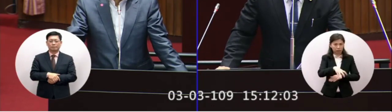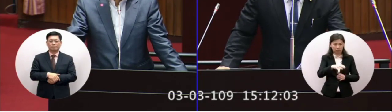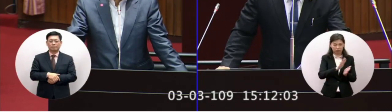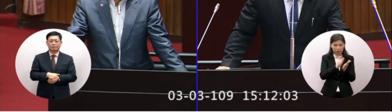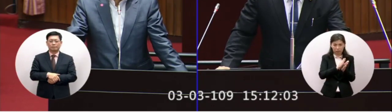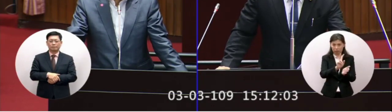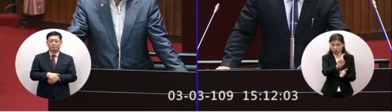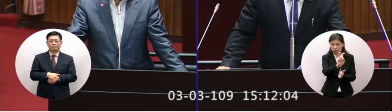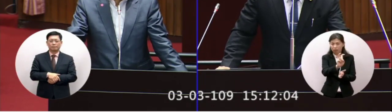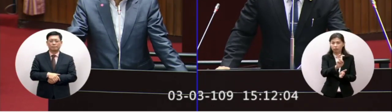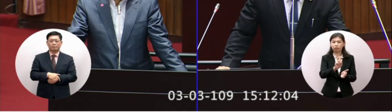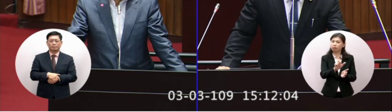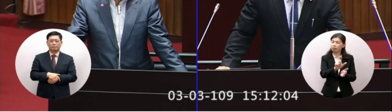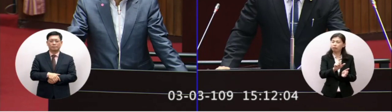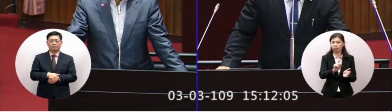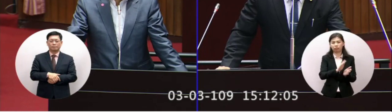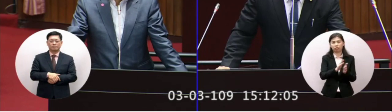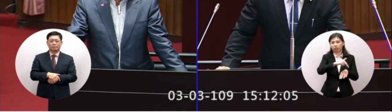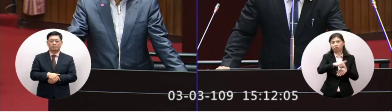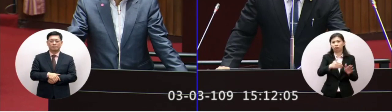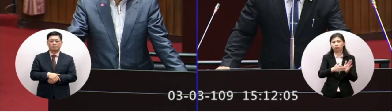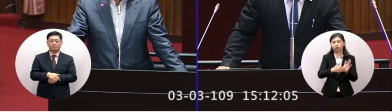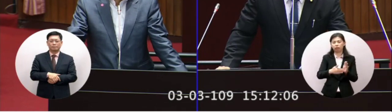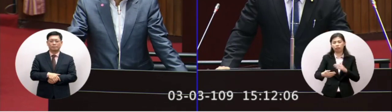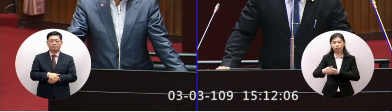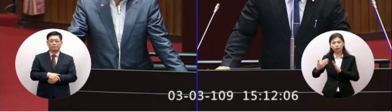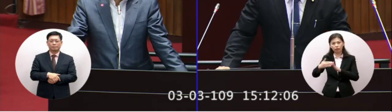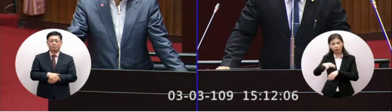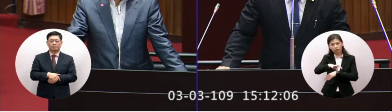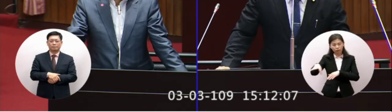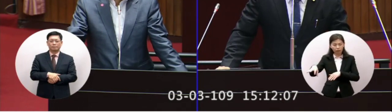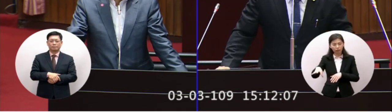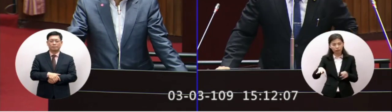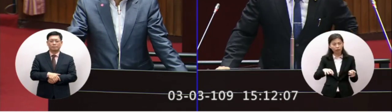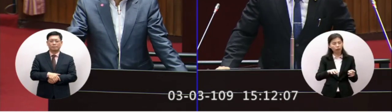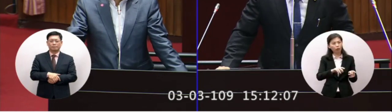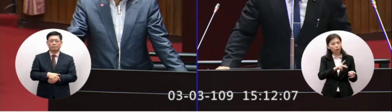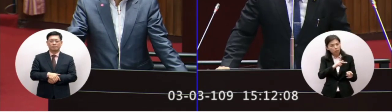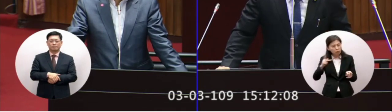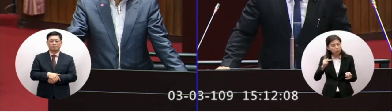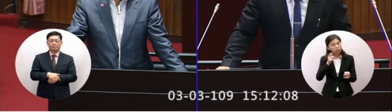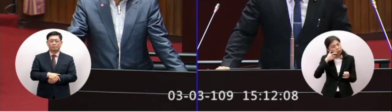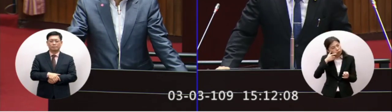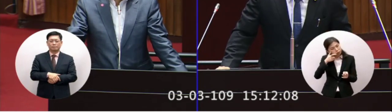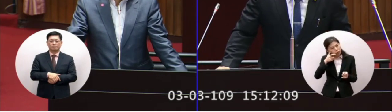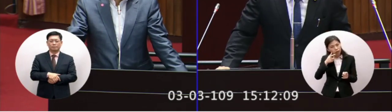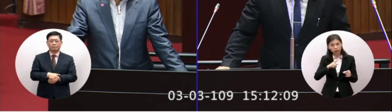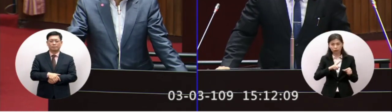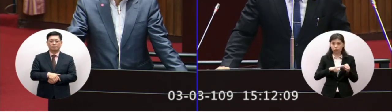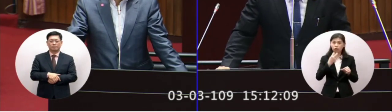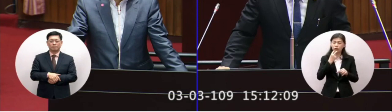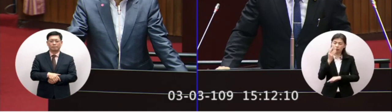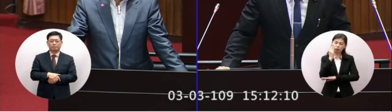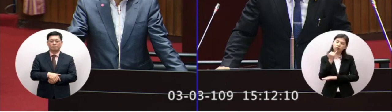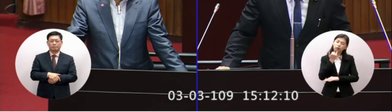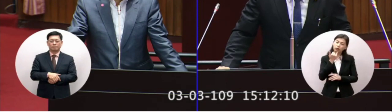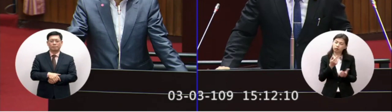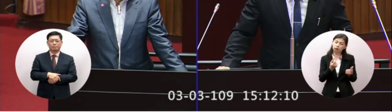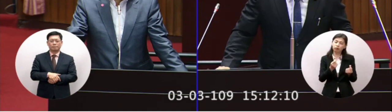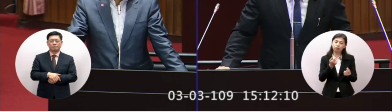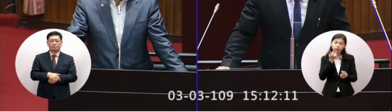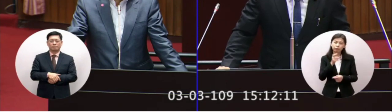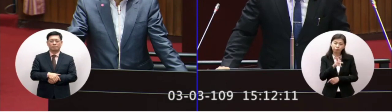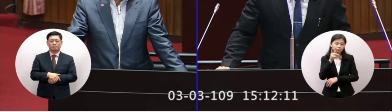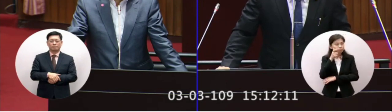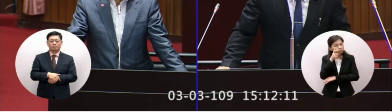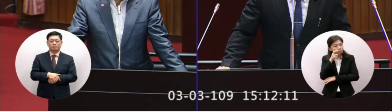程 SOP， 其实已经有很多其他的县市政府跟旅馆业者都有来跟他索取，其实这也可以作为中央在订立相关标准的一个